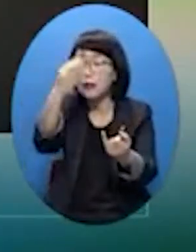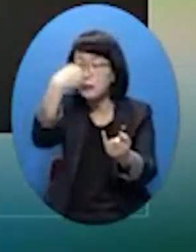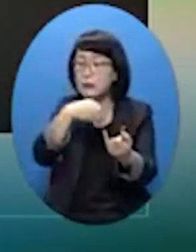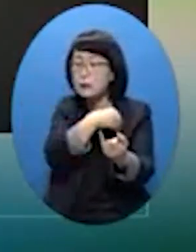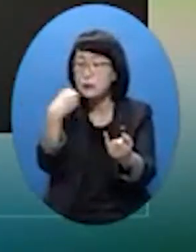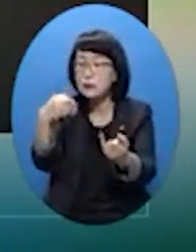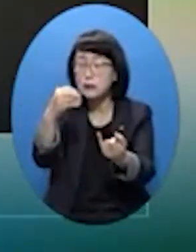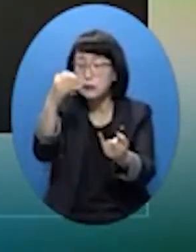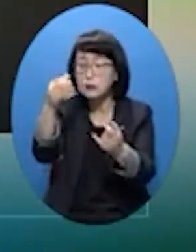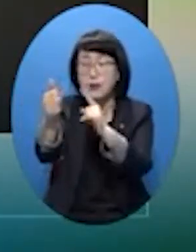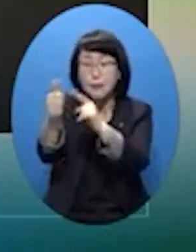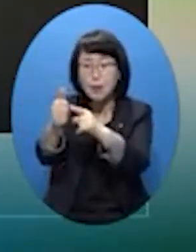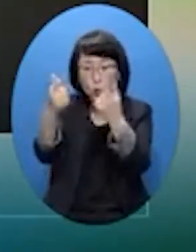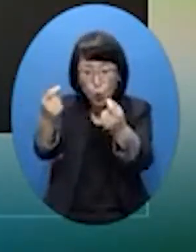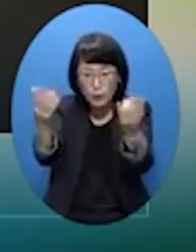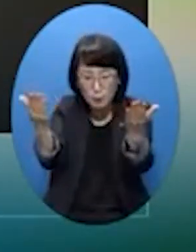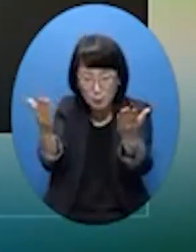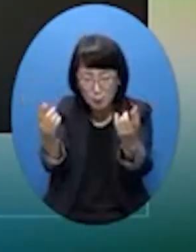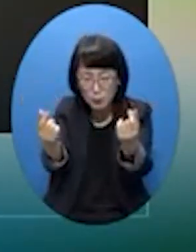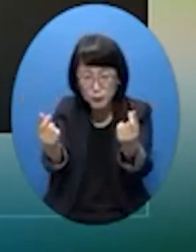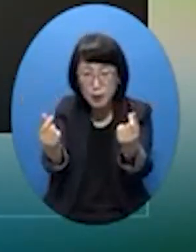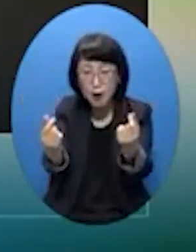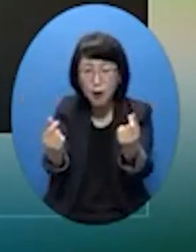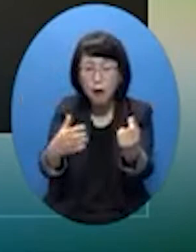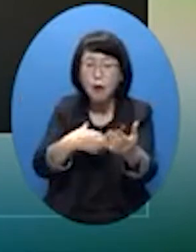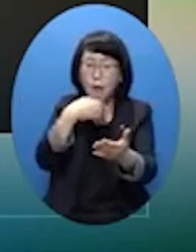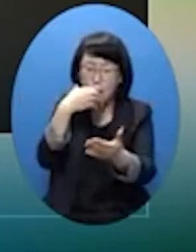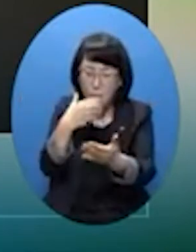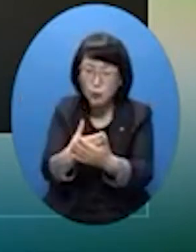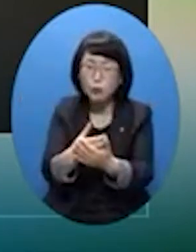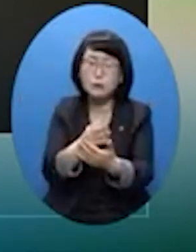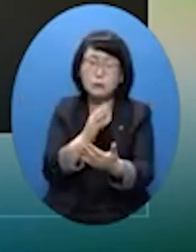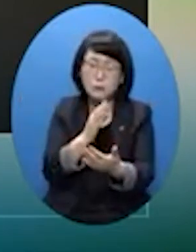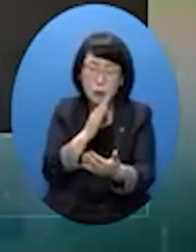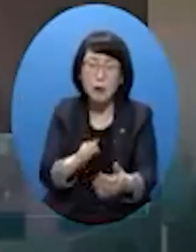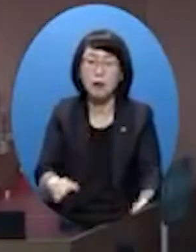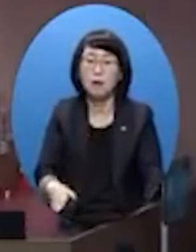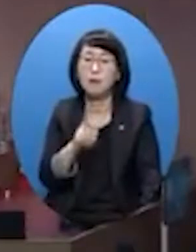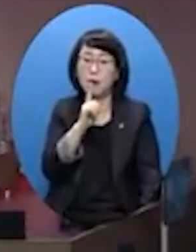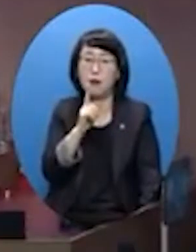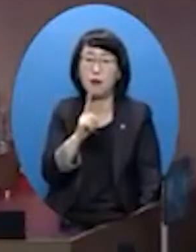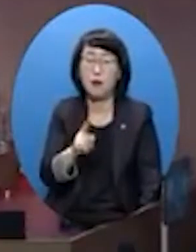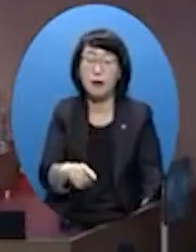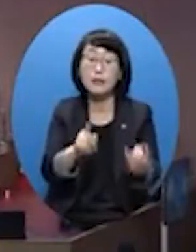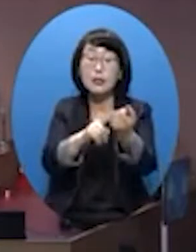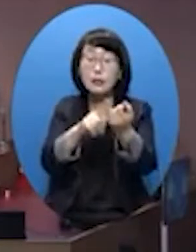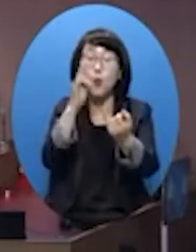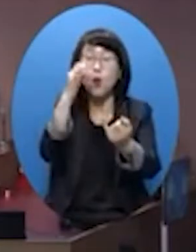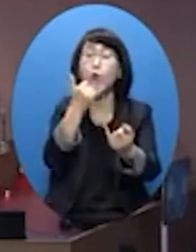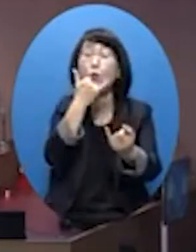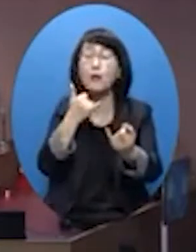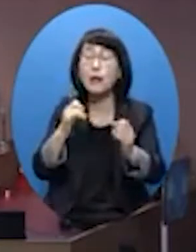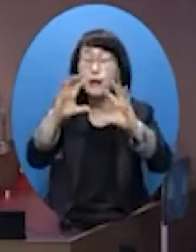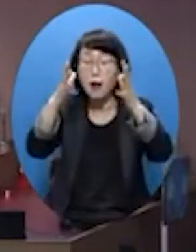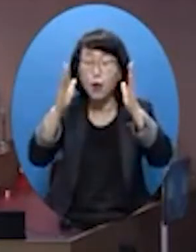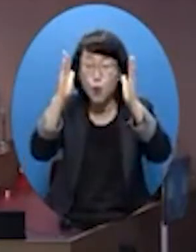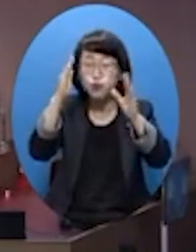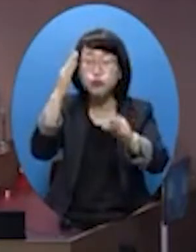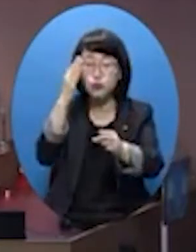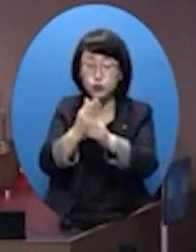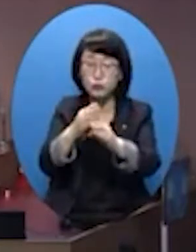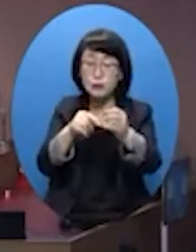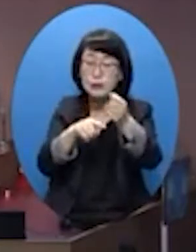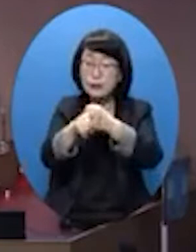했습니다 임 선교사님은 독일 유학생으로 심리학을 공부하고 있다가 우연히 예전 잔을 통해 아프리카 선교 사역에